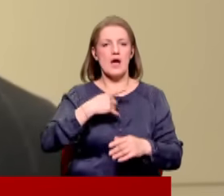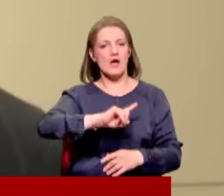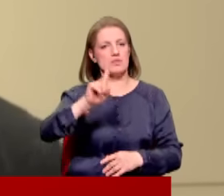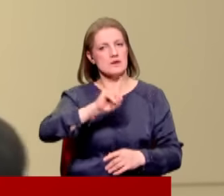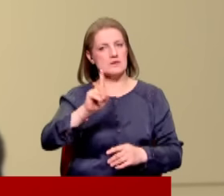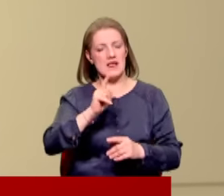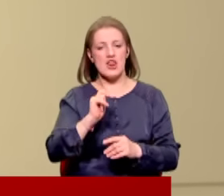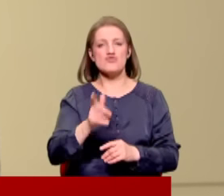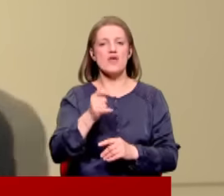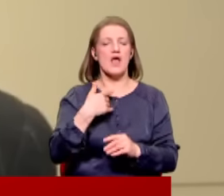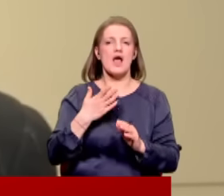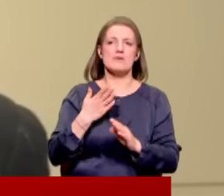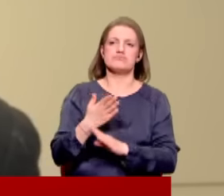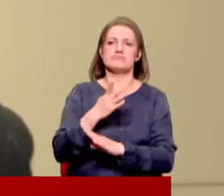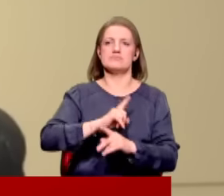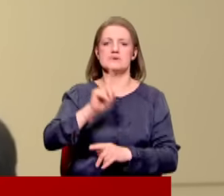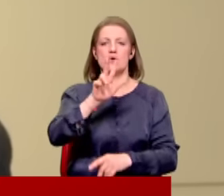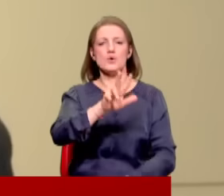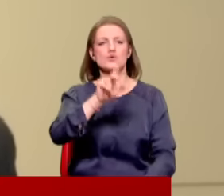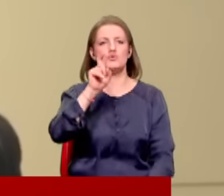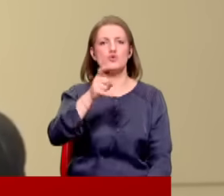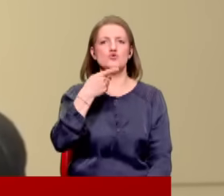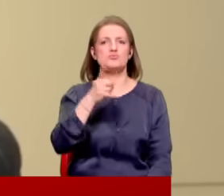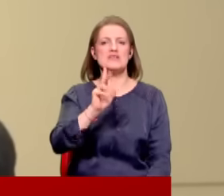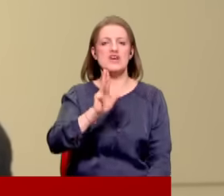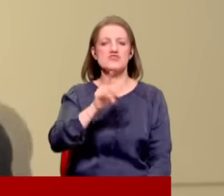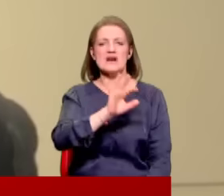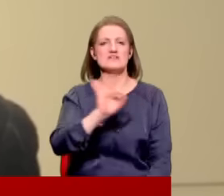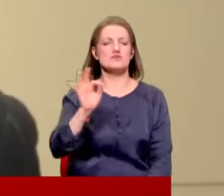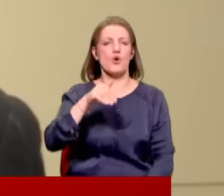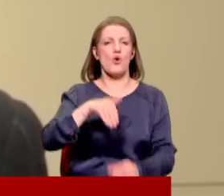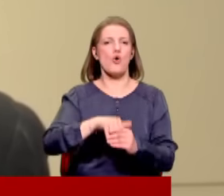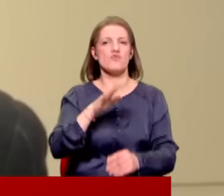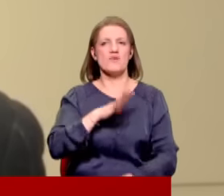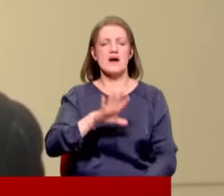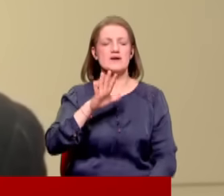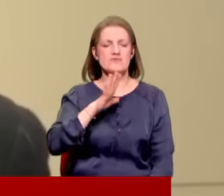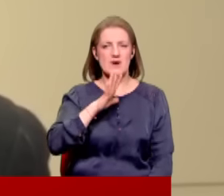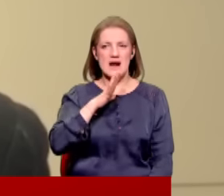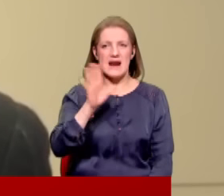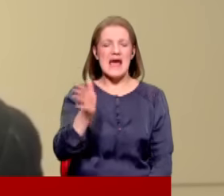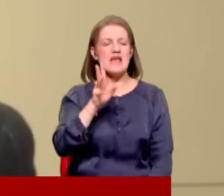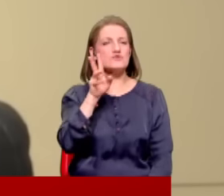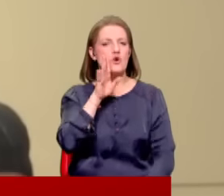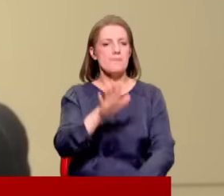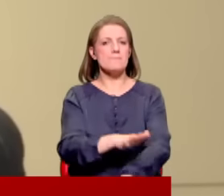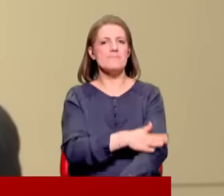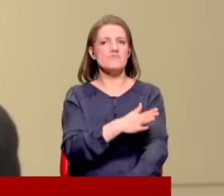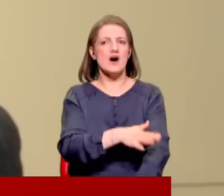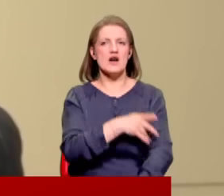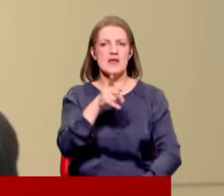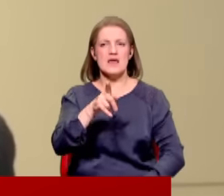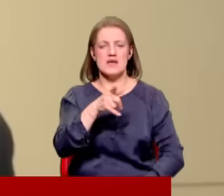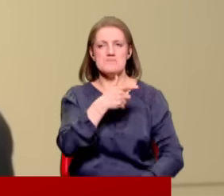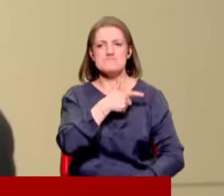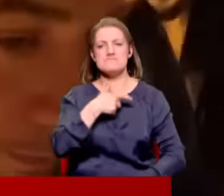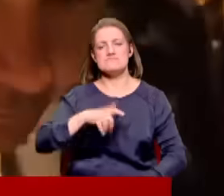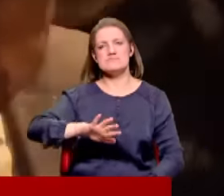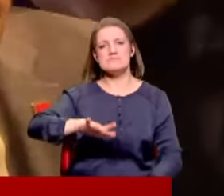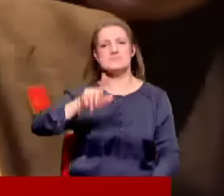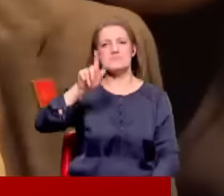sayıda ilçeye itiraz ettik. Tam 39 bin geçersiz oy var. En son vali eliyle milli irade hırsızlığına